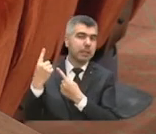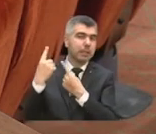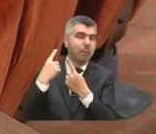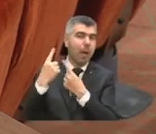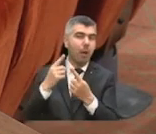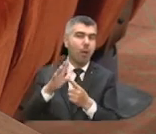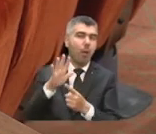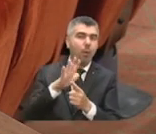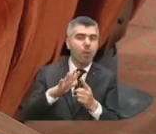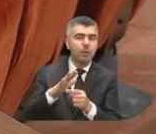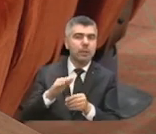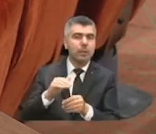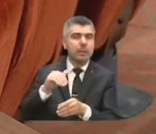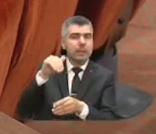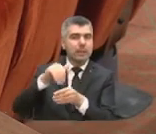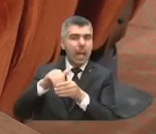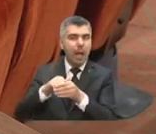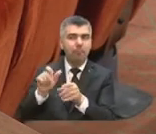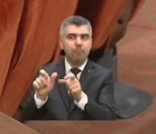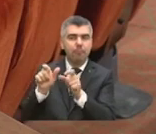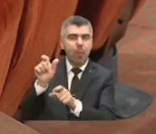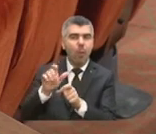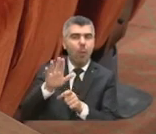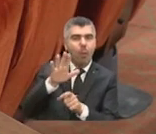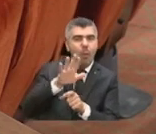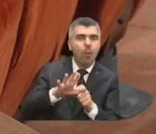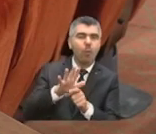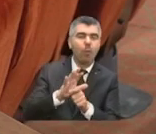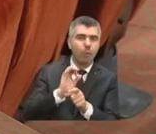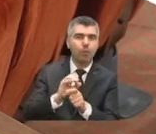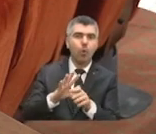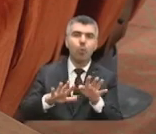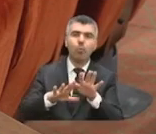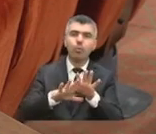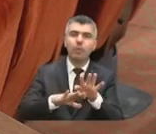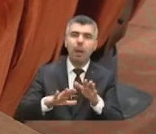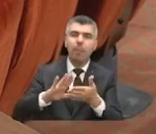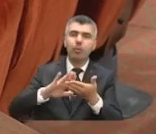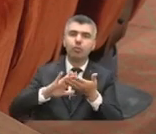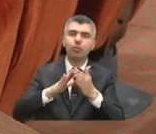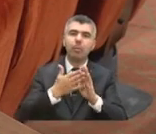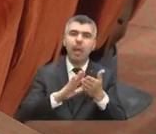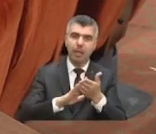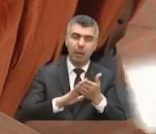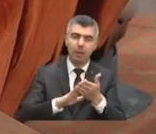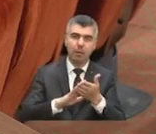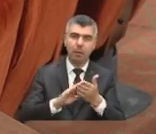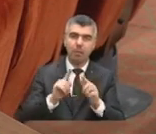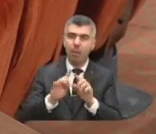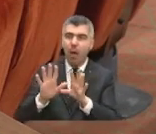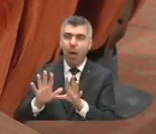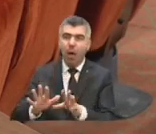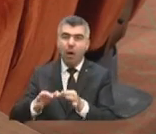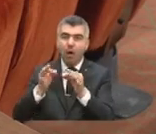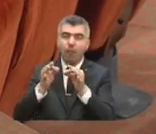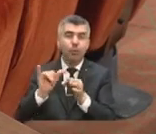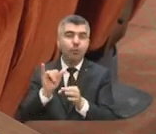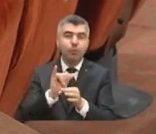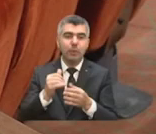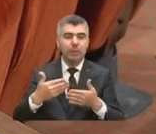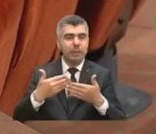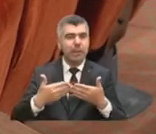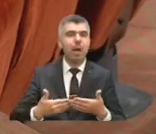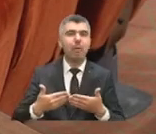لا المنتخبين ولا المحيط السوسيو الاقتصادي ولا المجتمع المدني، وخرجنا بخلاصات هما هادو اللي طبقناهم